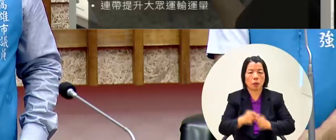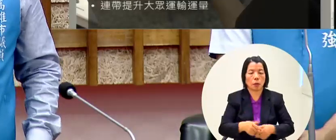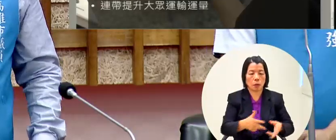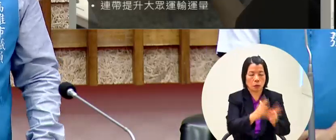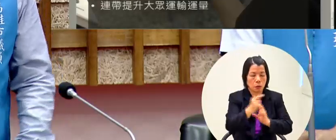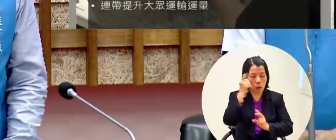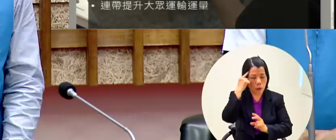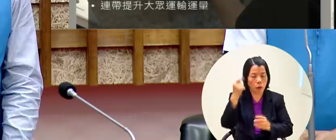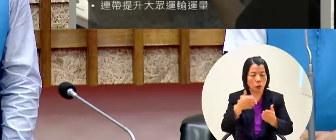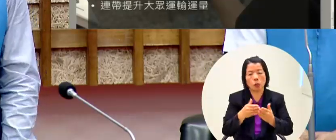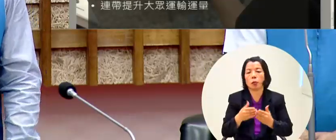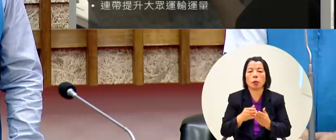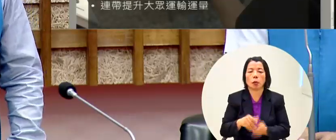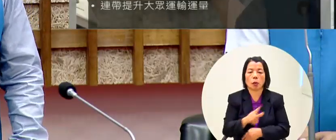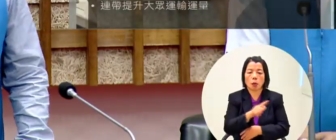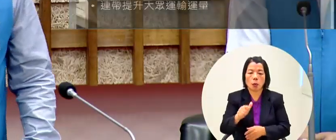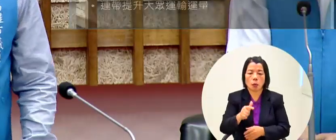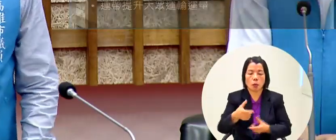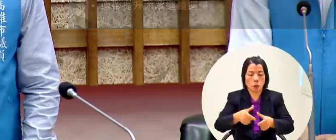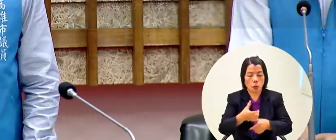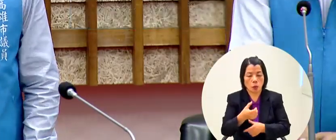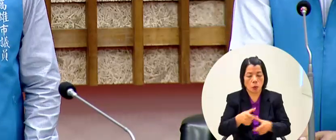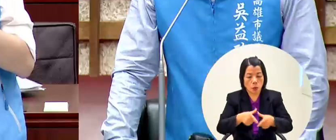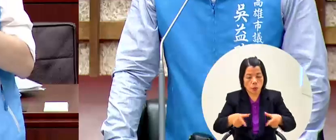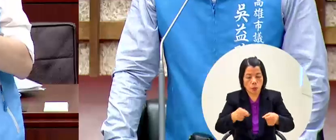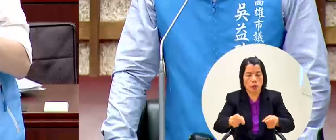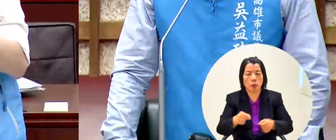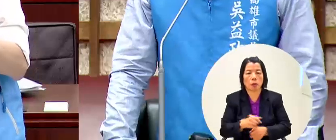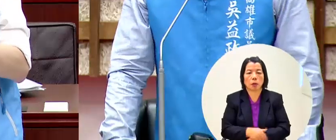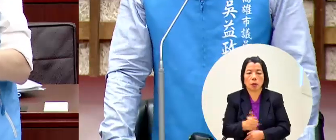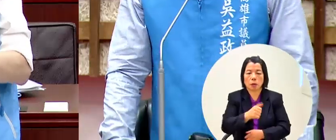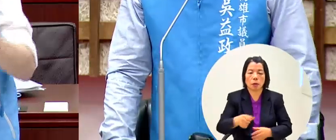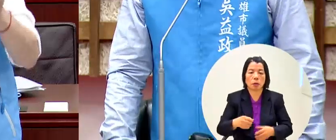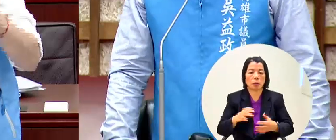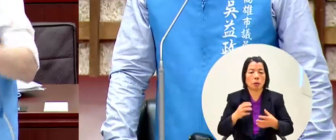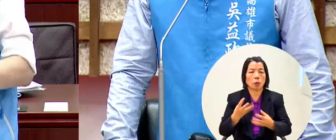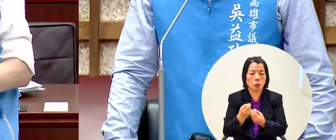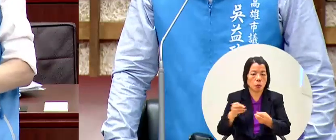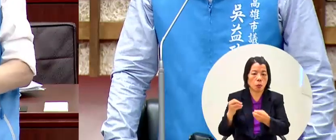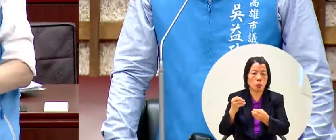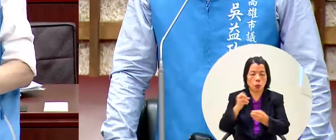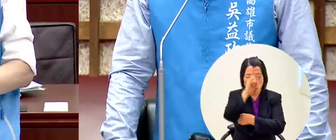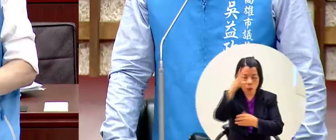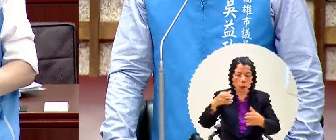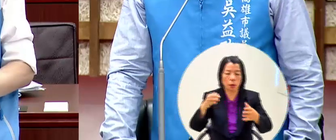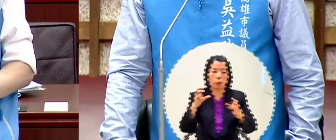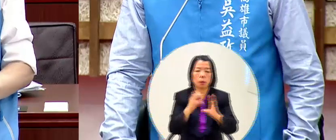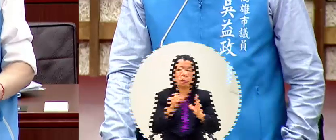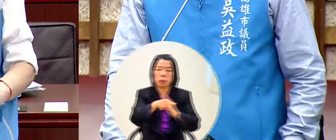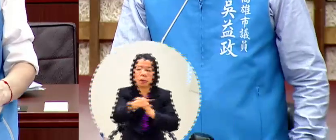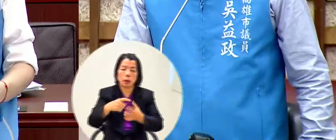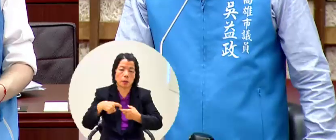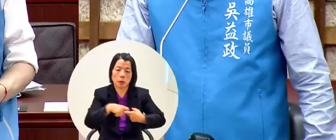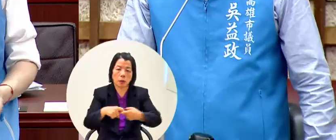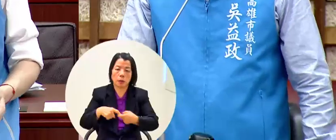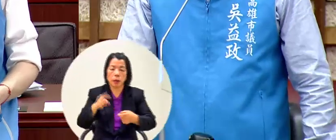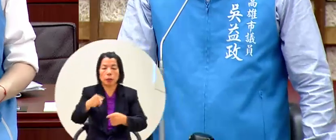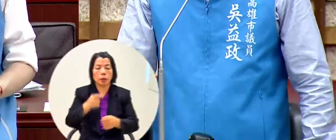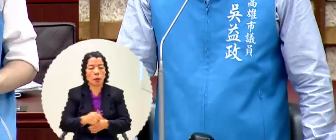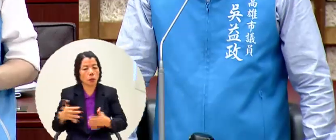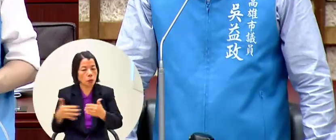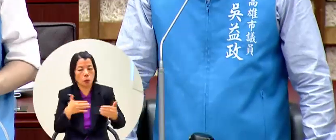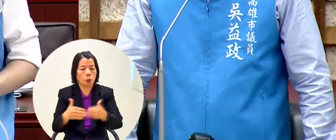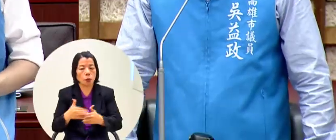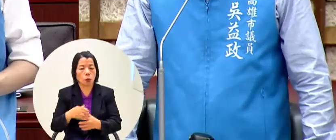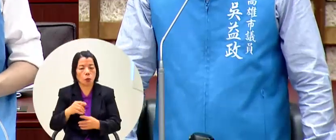有说明。 请韩市长简单答复。 非常感谢无党籍联盟的咨询，也谢谢吴益政议员的咨询，非常有质感的一个咨询，值得我